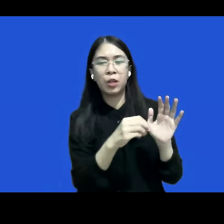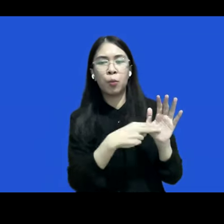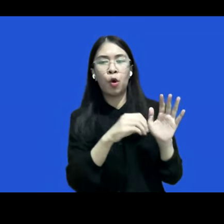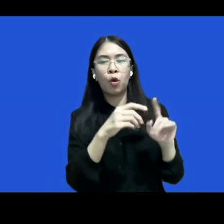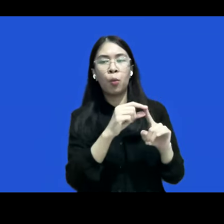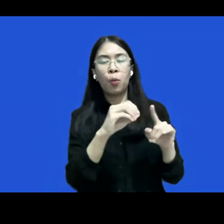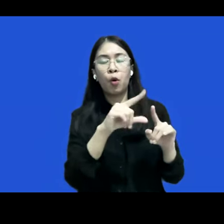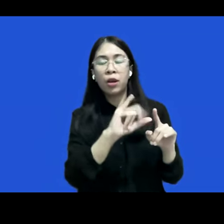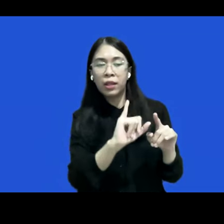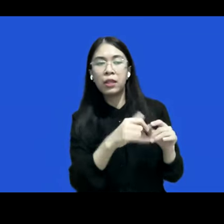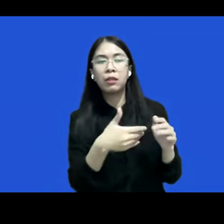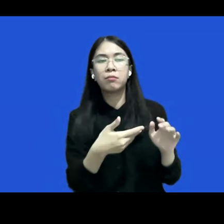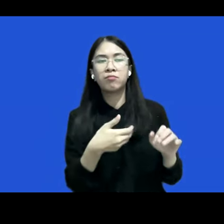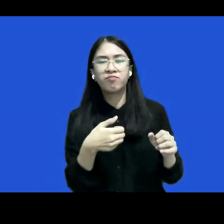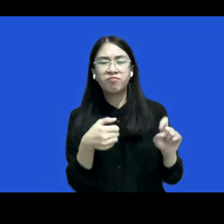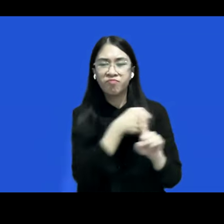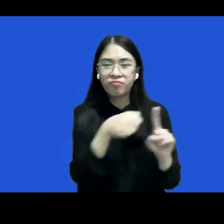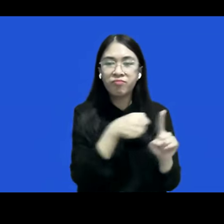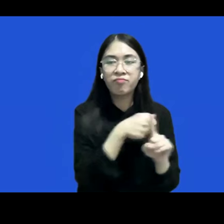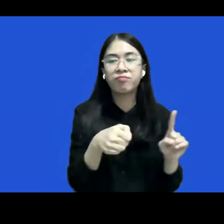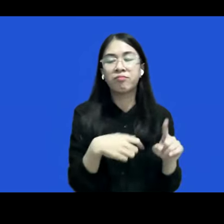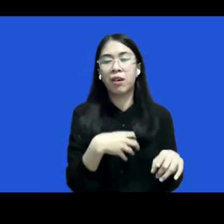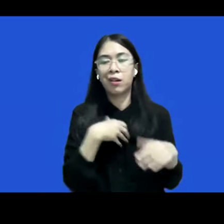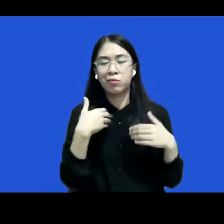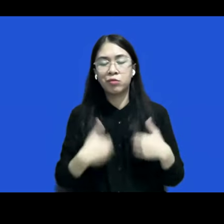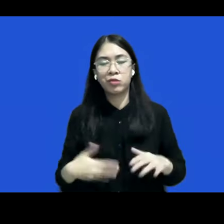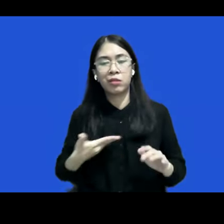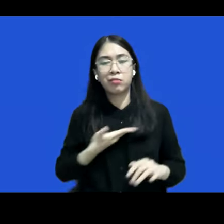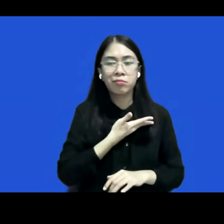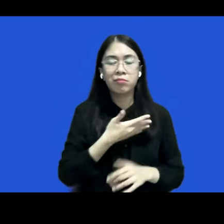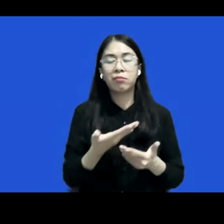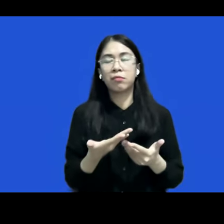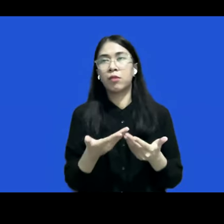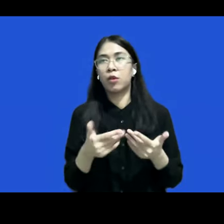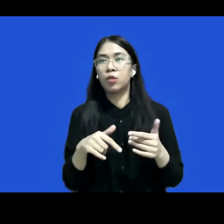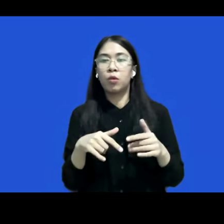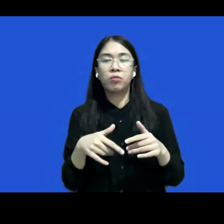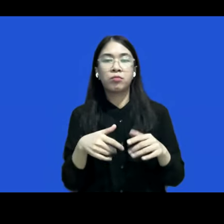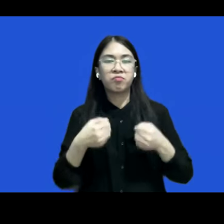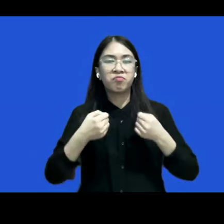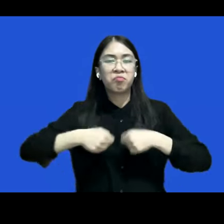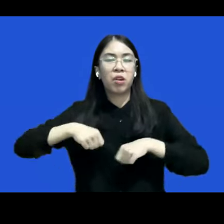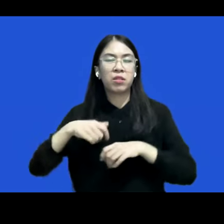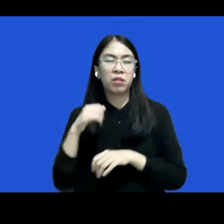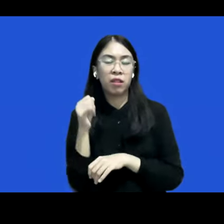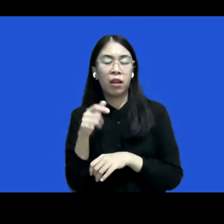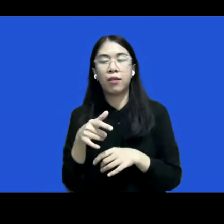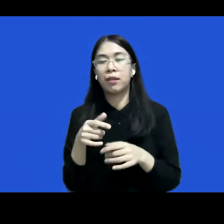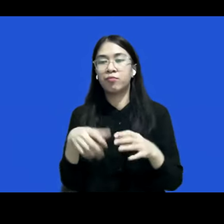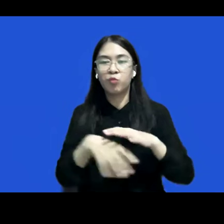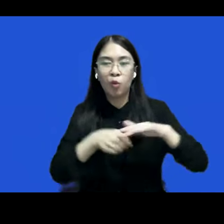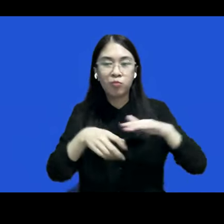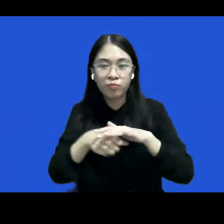kekerasan, pelanggaran hak asasi manusia, maladministrasi, penyalahgunaan kekuasaan, hingga praktik-praktik korupsi.